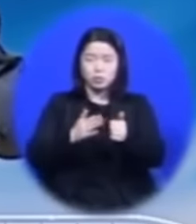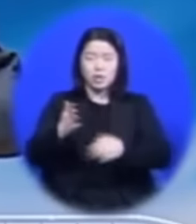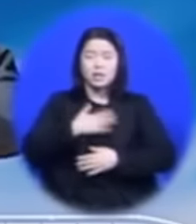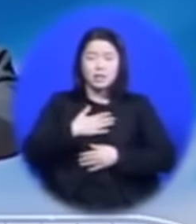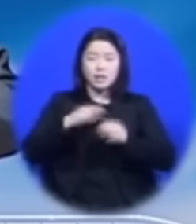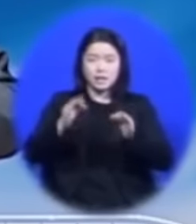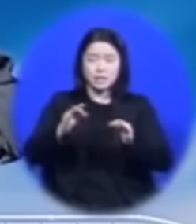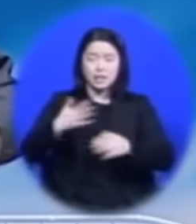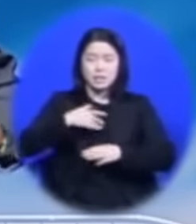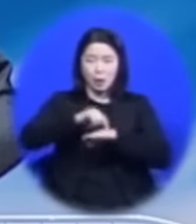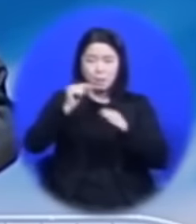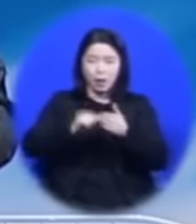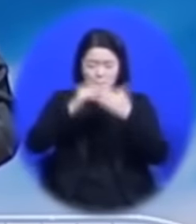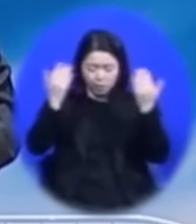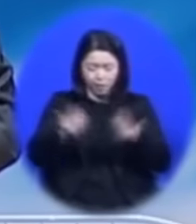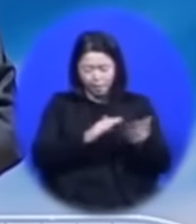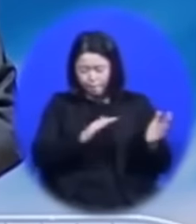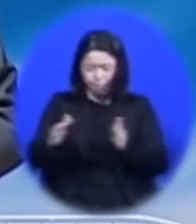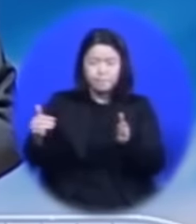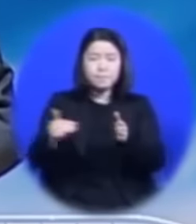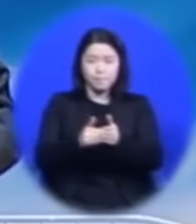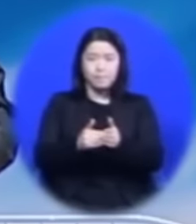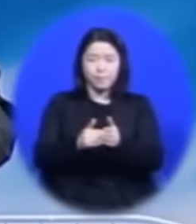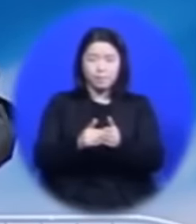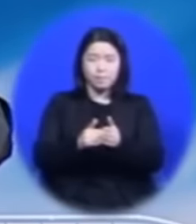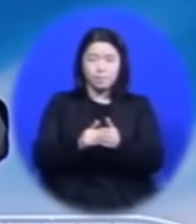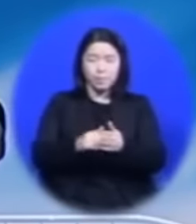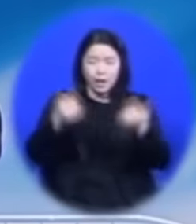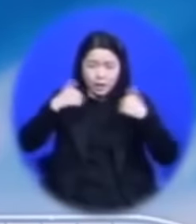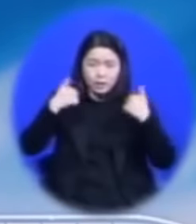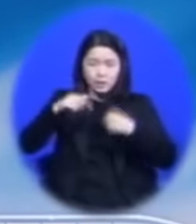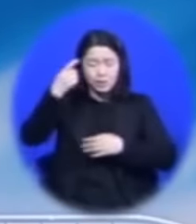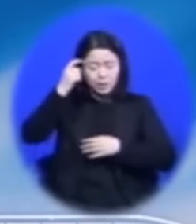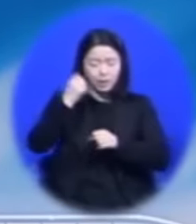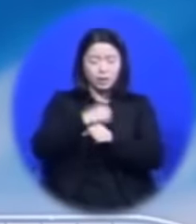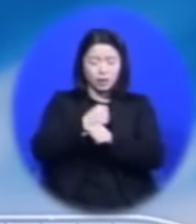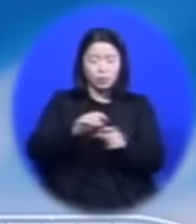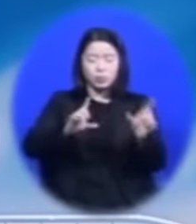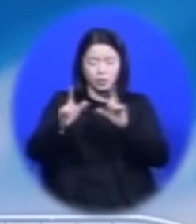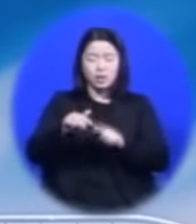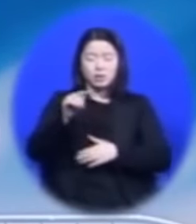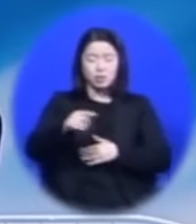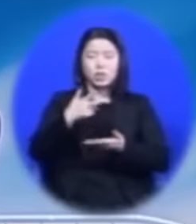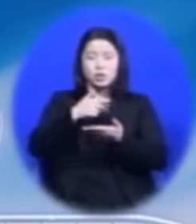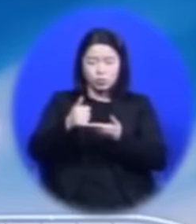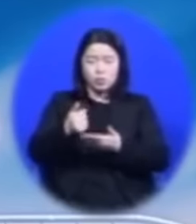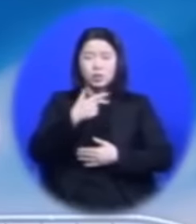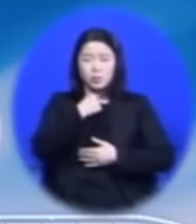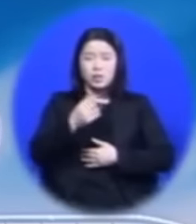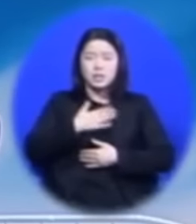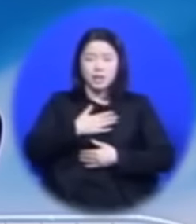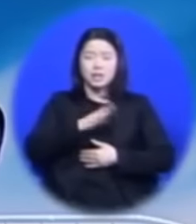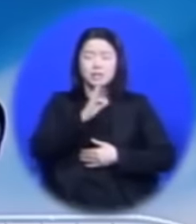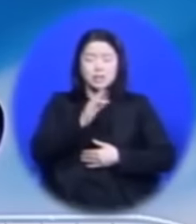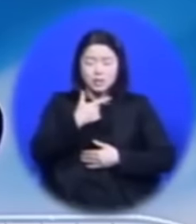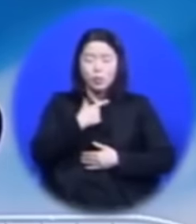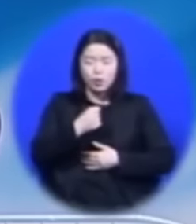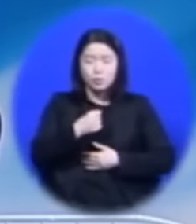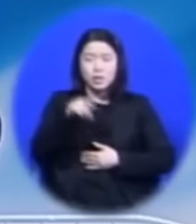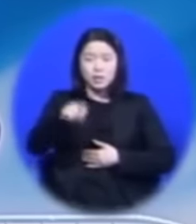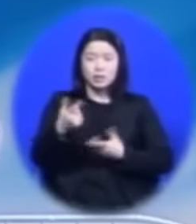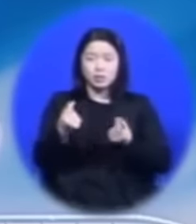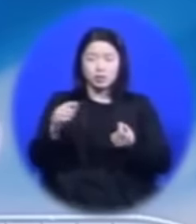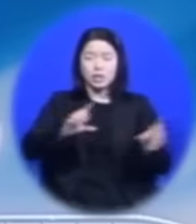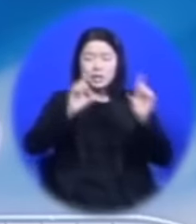이제 제 마음을 다 정리하겠습니다. 주님, 늘 생각하고 사는 것이 주님이기를 제가 정말 원합니다. 제가 그렇게